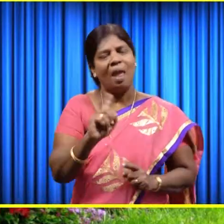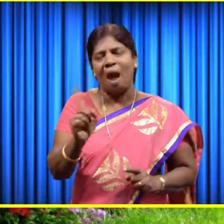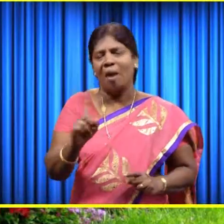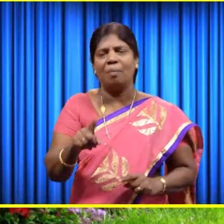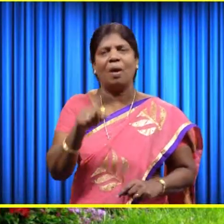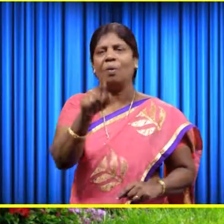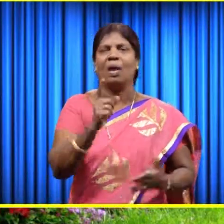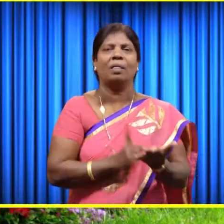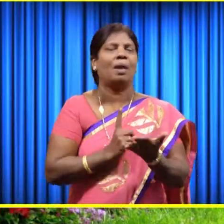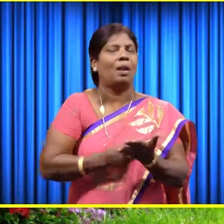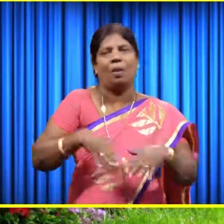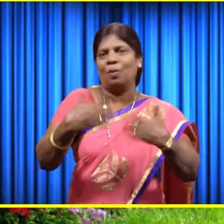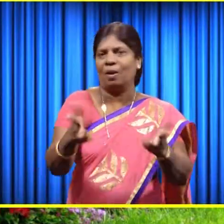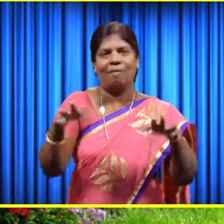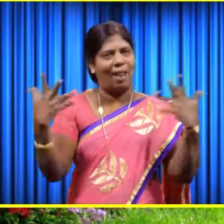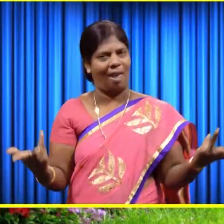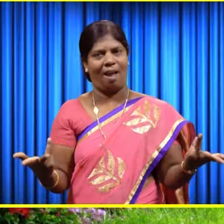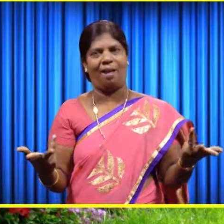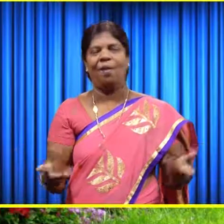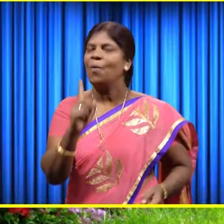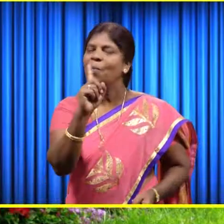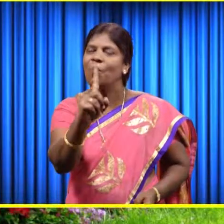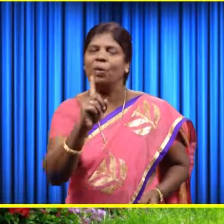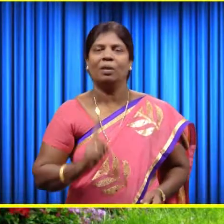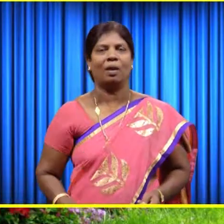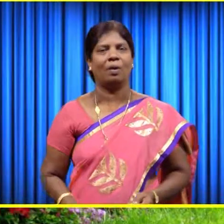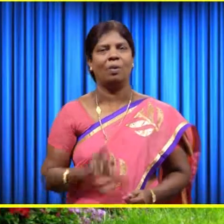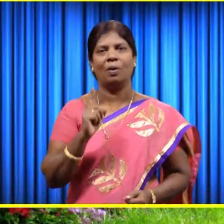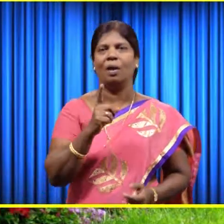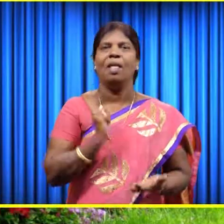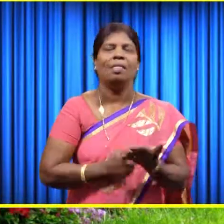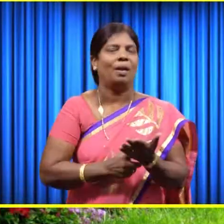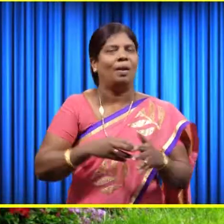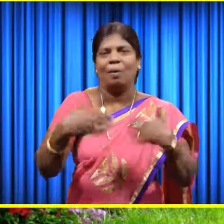யாருமே உன்னை தண்டிக்கவில்லையா? ஒருவருமே உனக்கு தண்டனை